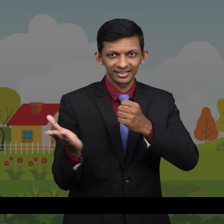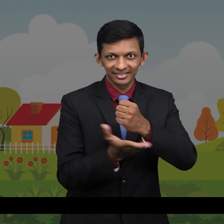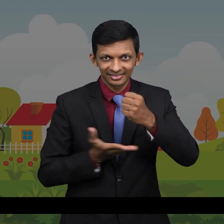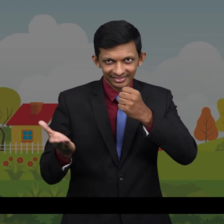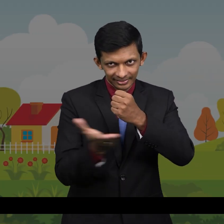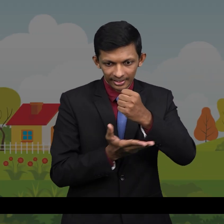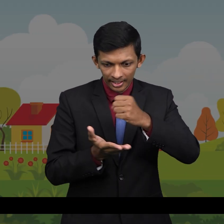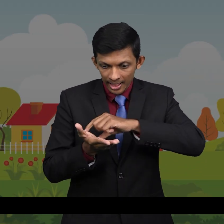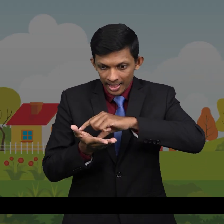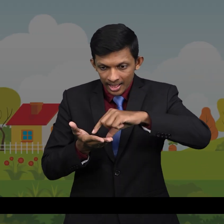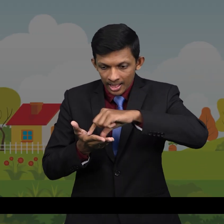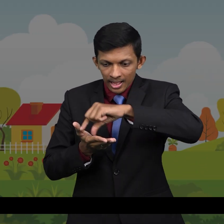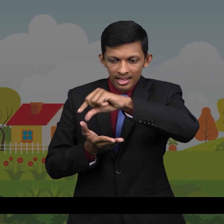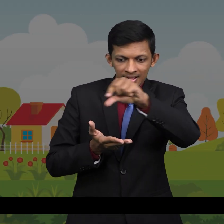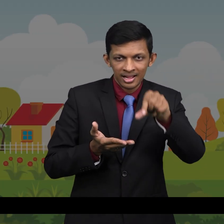दरांती,